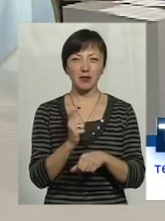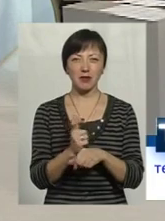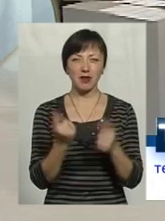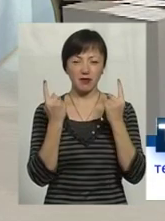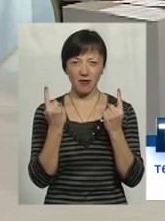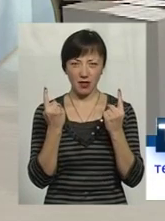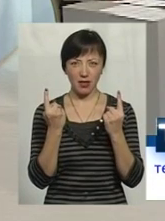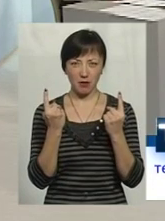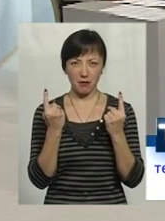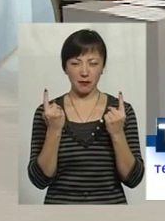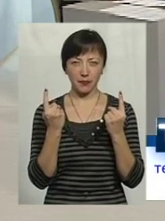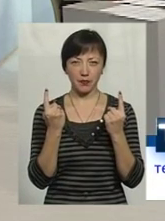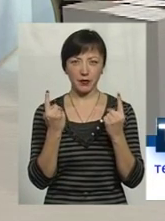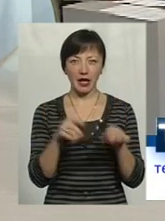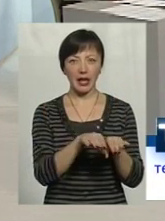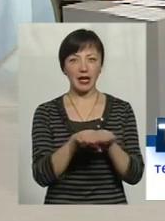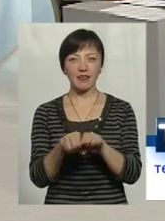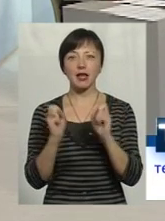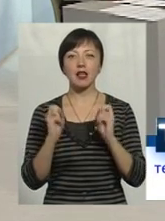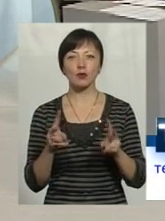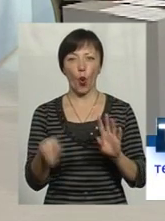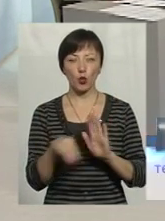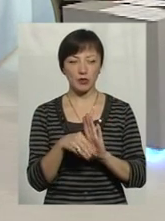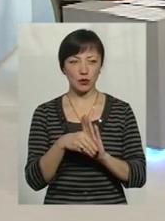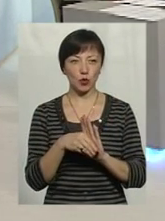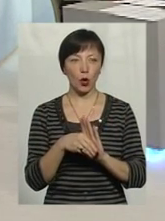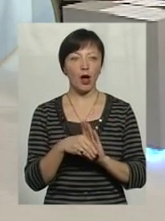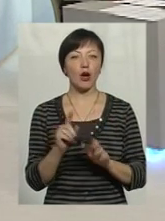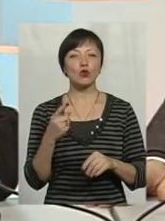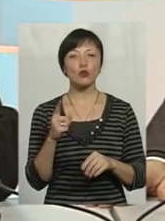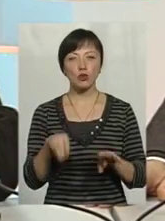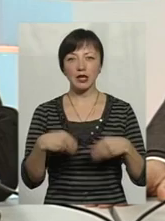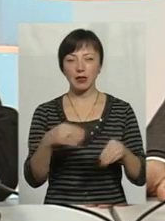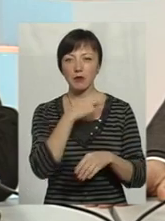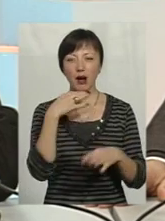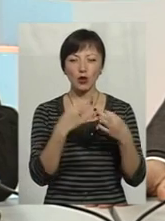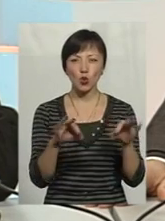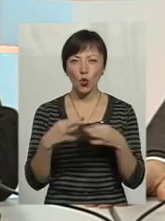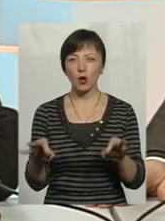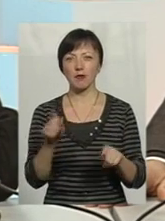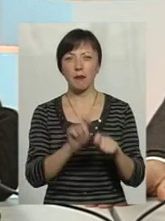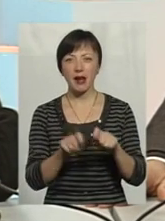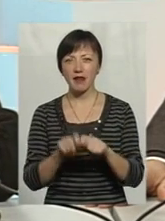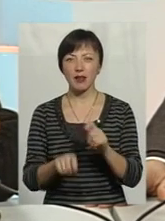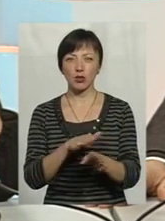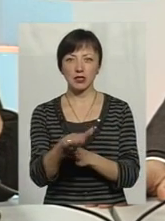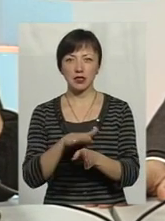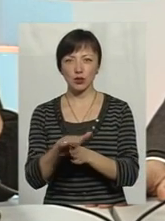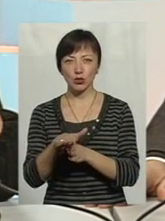великим рівнем ризику корупційного, тому що надає багато дозволів, багато перевірок здійснює.